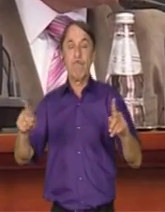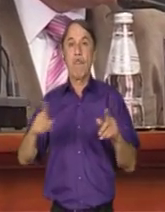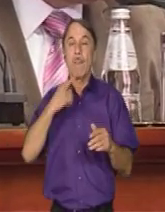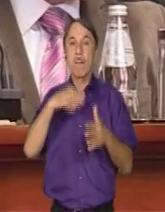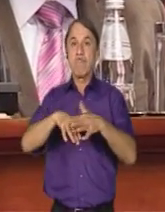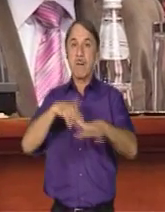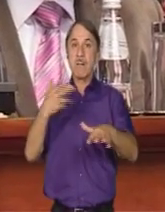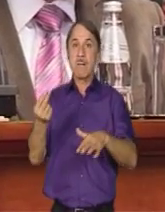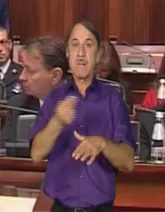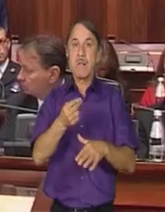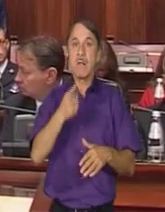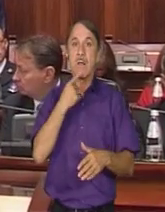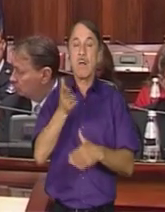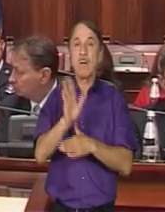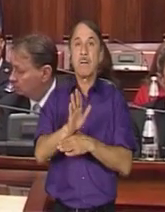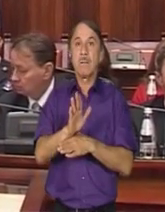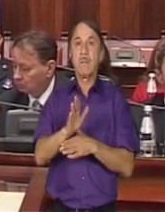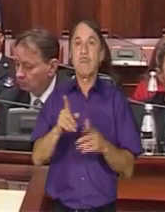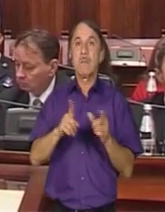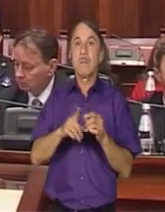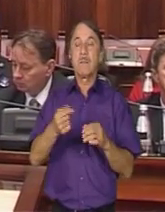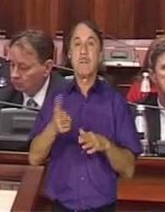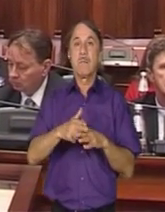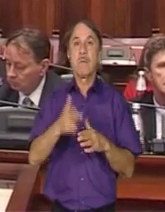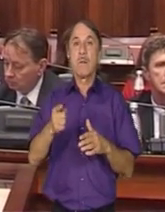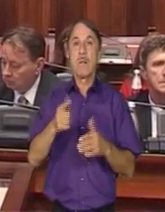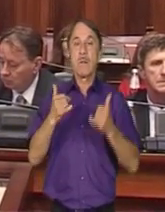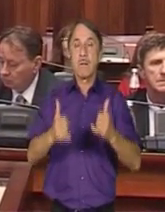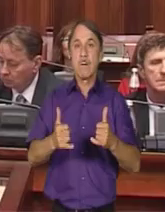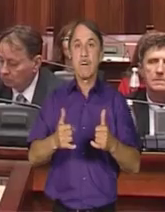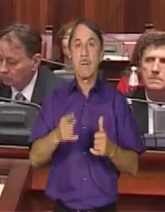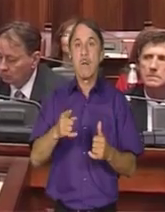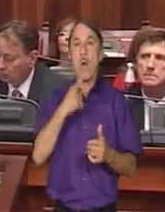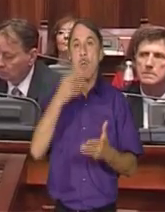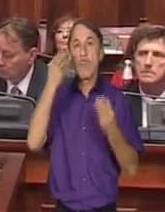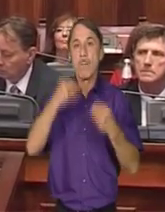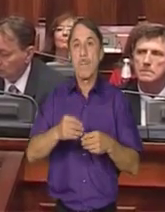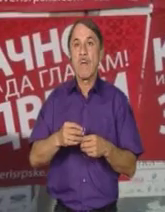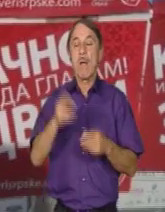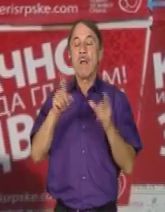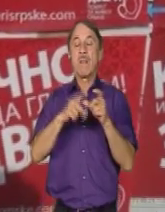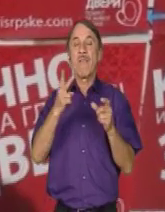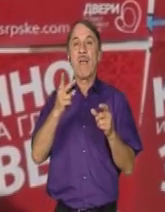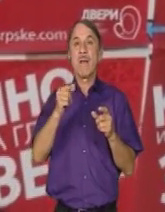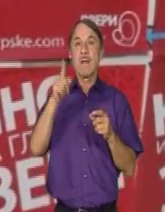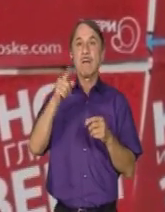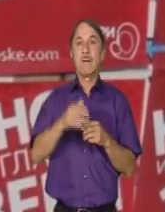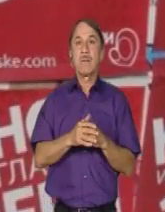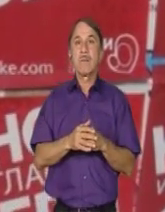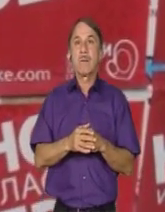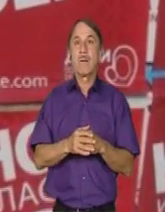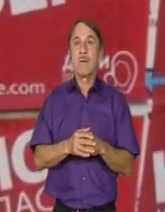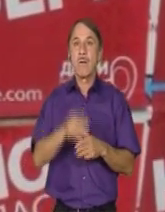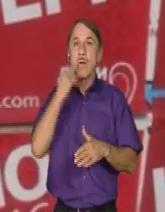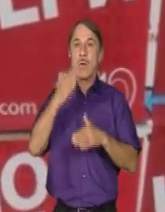saziv Republičkog parlamenta, mišljenja o ključnim nacionalnim pitanjima su ista, tvrde u pokretu Dveri, koji eventualne